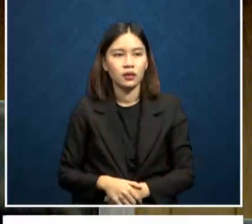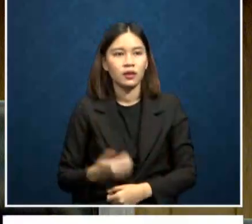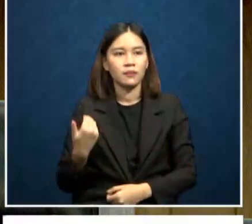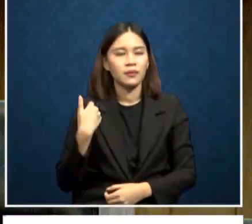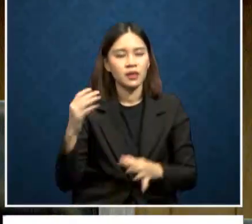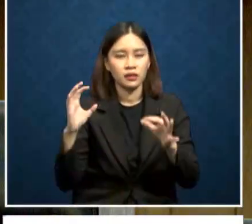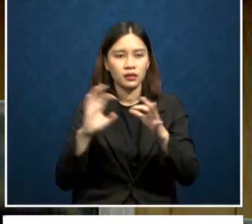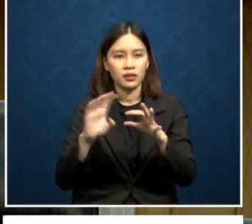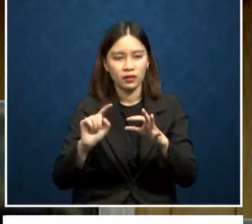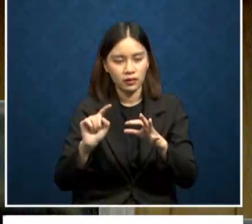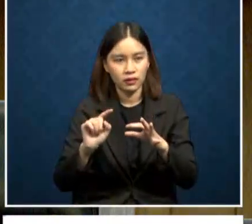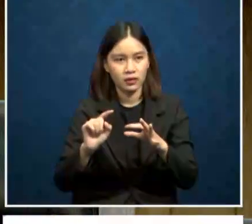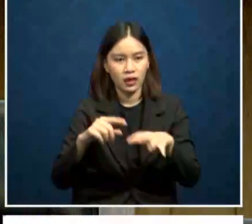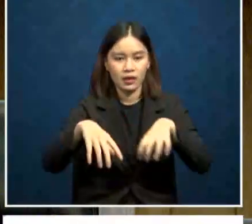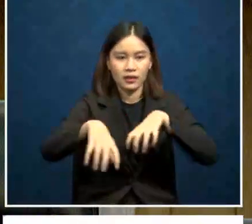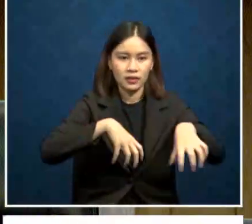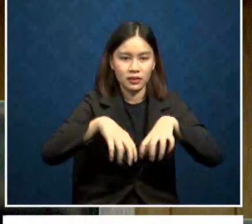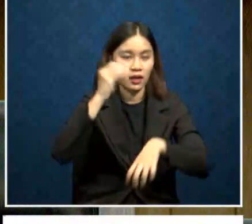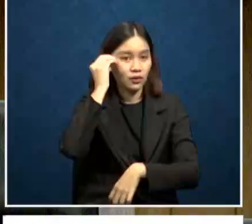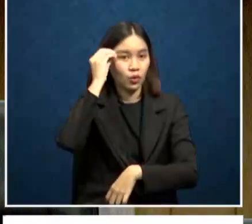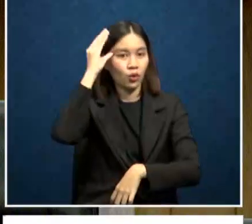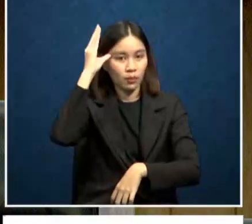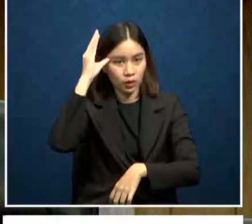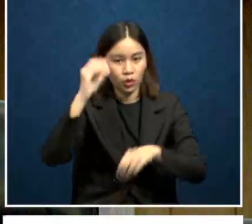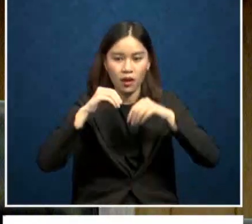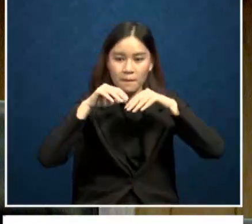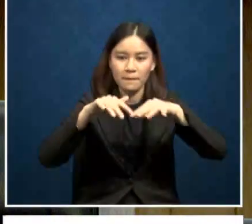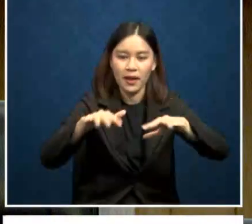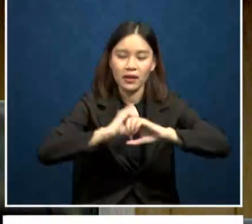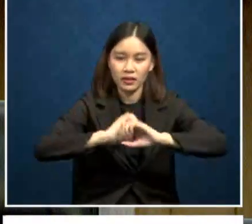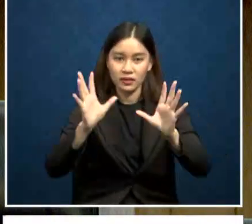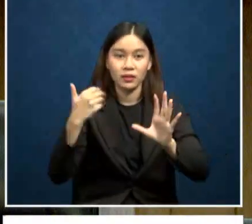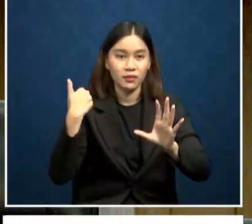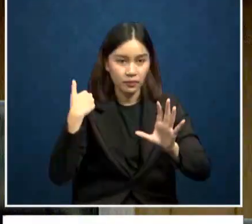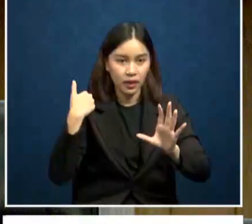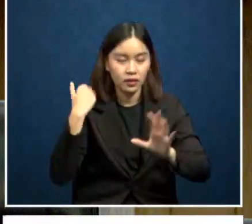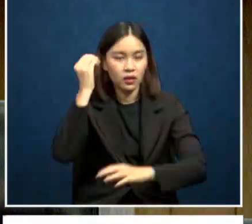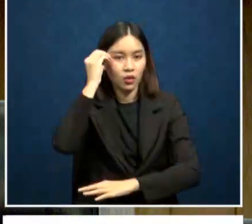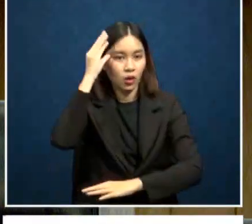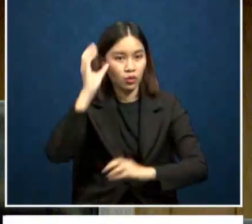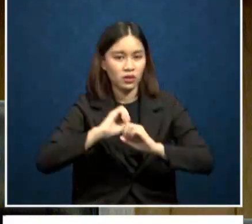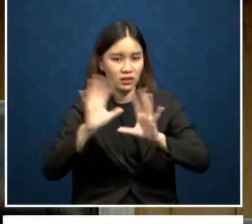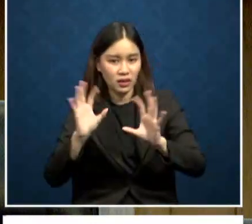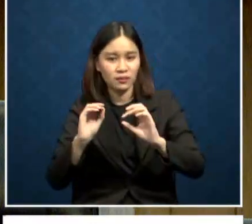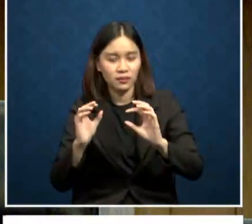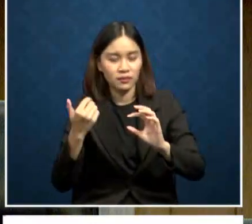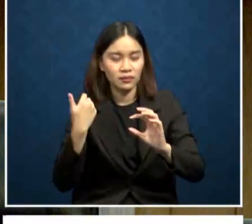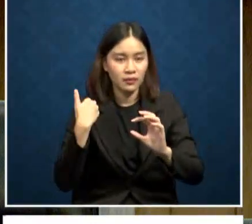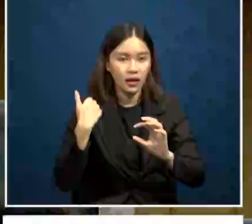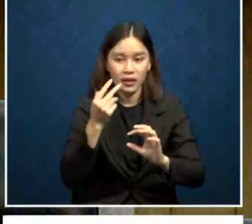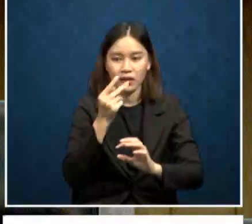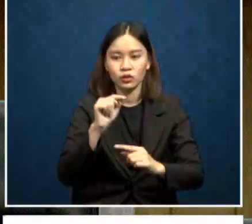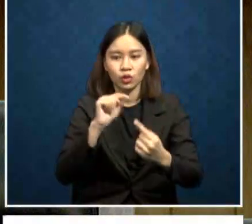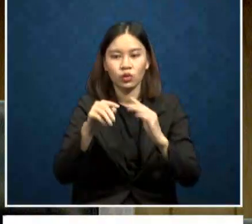ราวมีการจัดการความรู้เหล่านี้ออกมาเป็นรูปธรรมมมีองค์ความรู้ที่ชัดเจนที่ทำให้เห็น